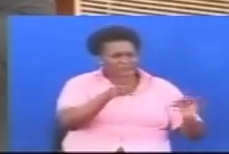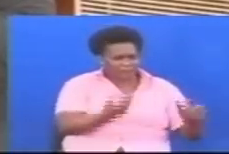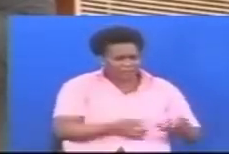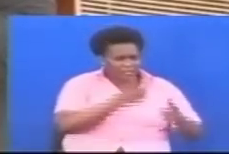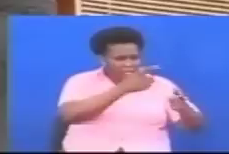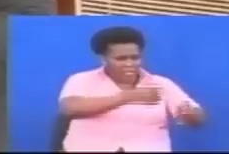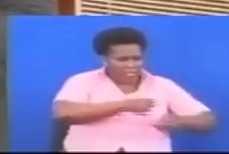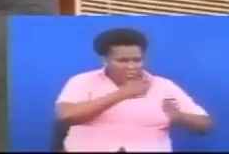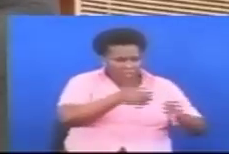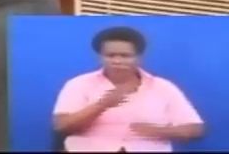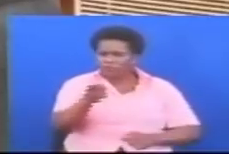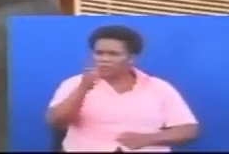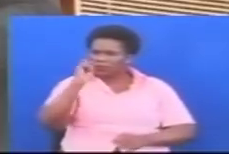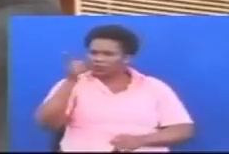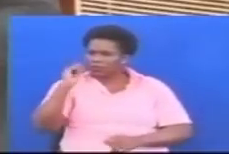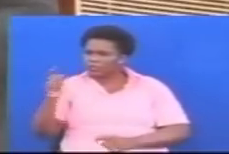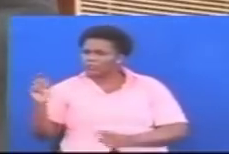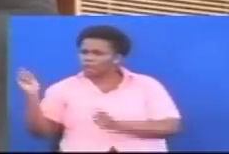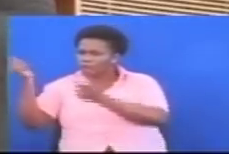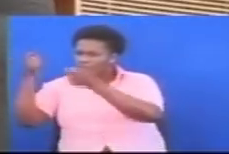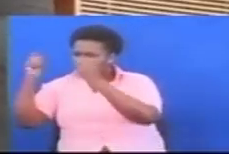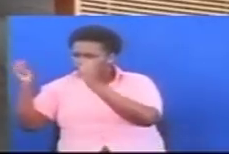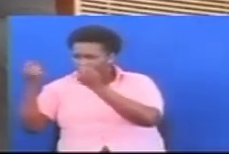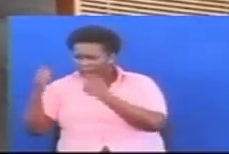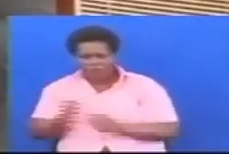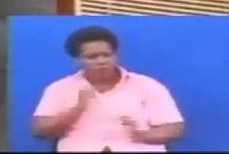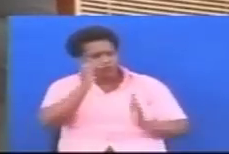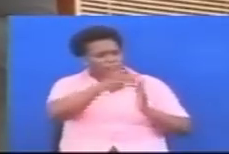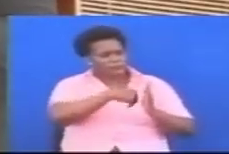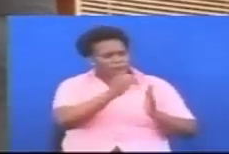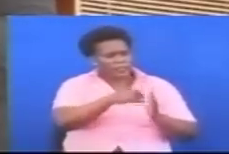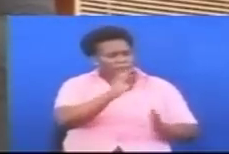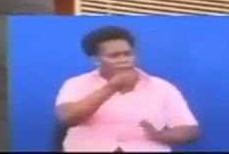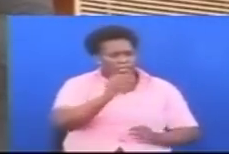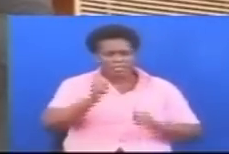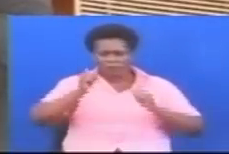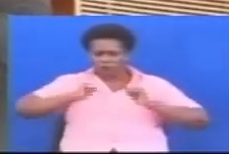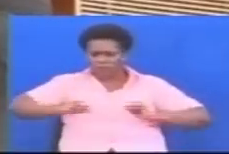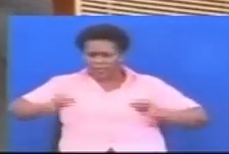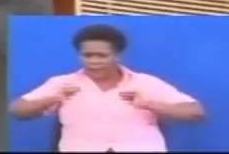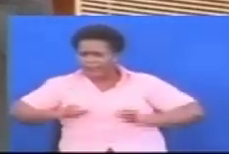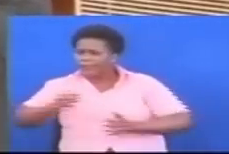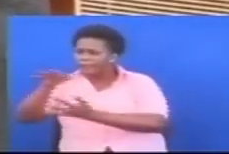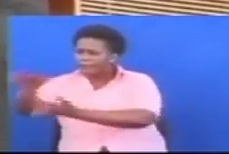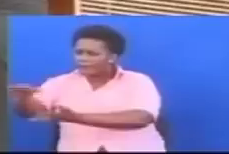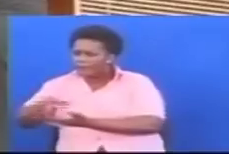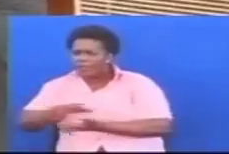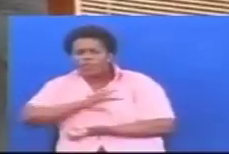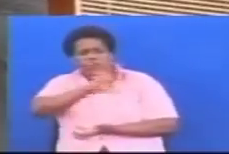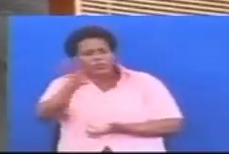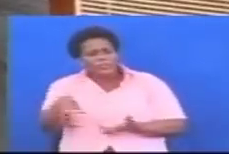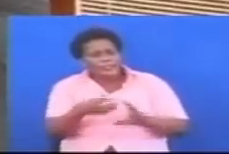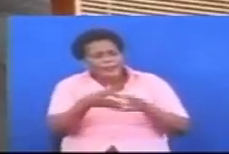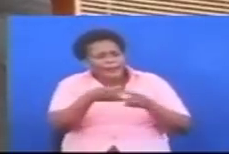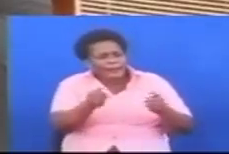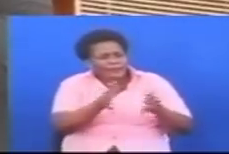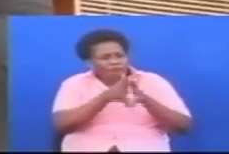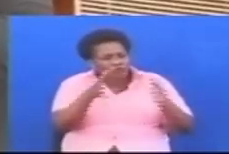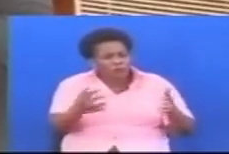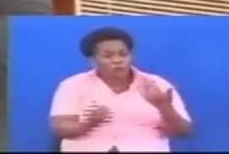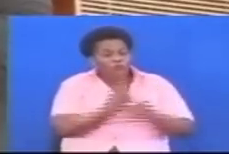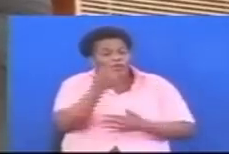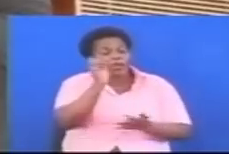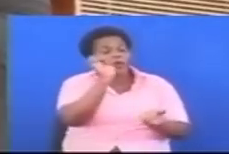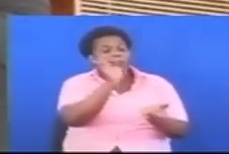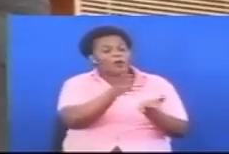mifugo, pamoja na uchimbaji wa madini na utalii na uvuvi, ambavyo vimeathirika kutokana na ukame, mafuriko na usimamizi duni